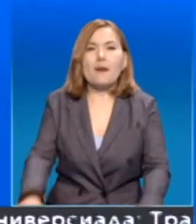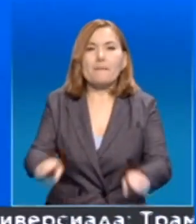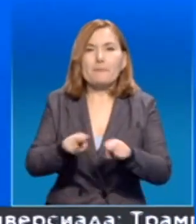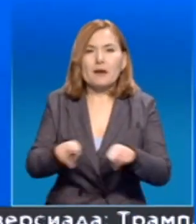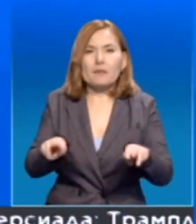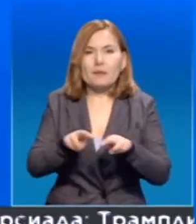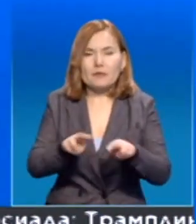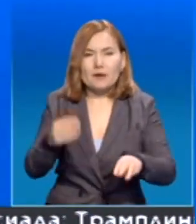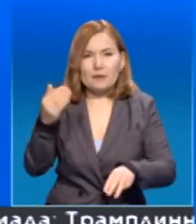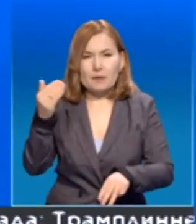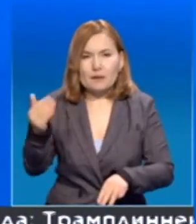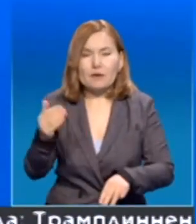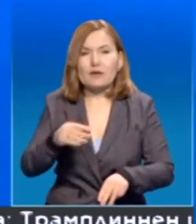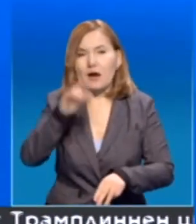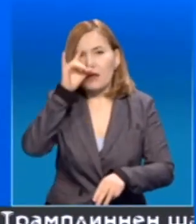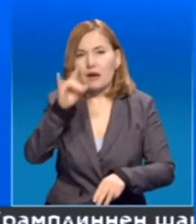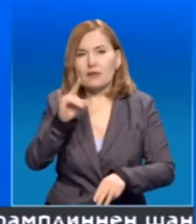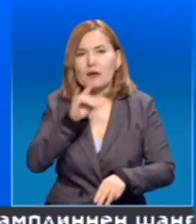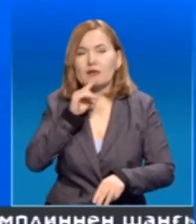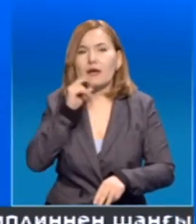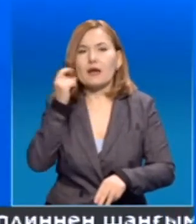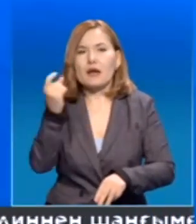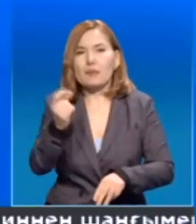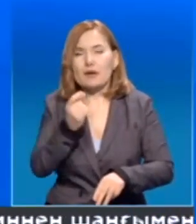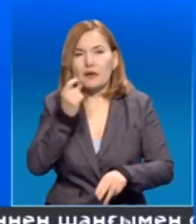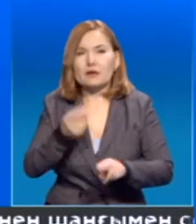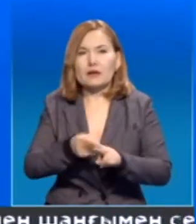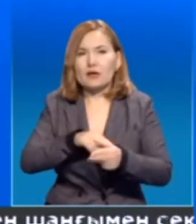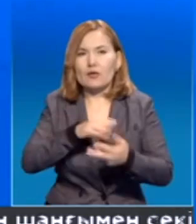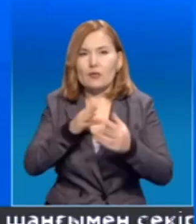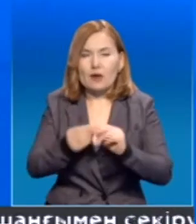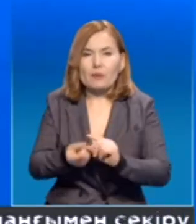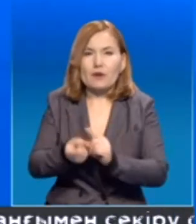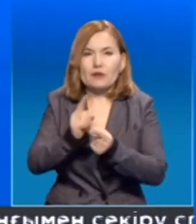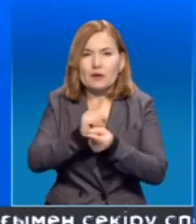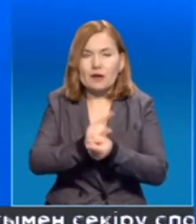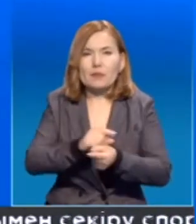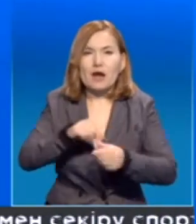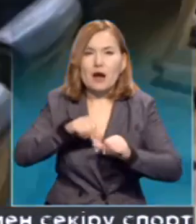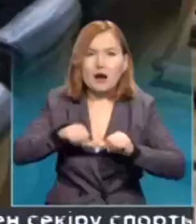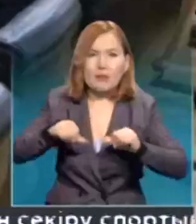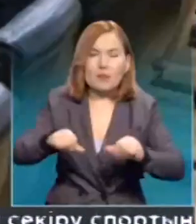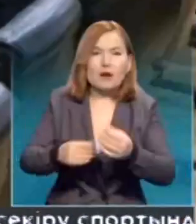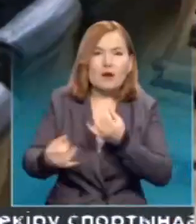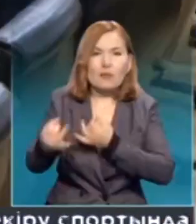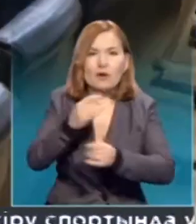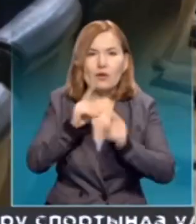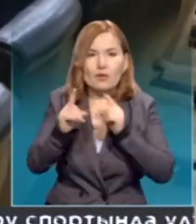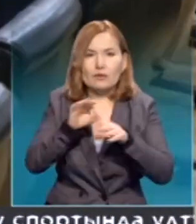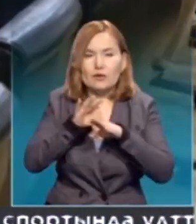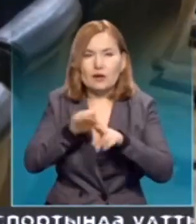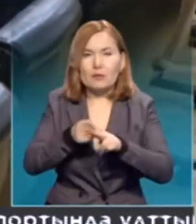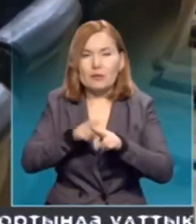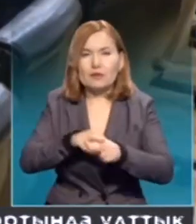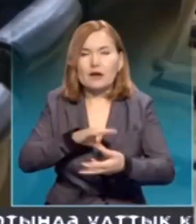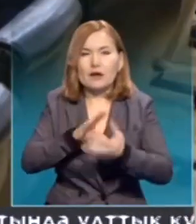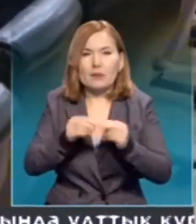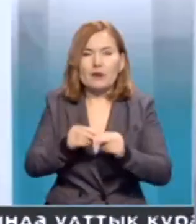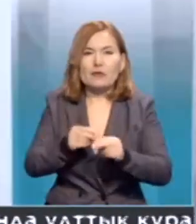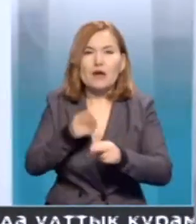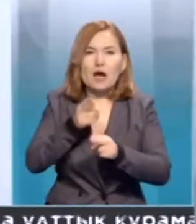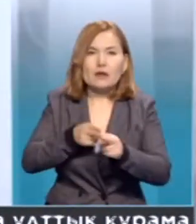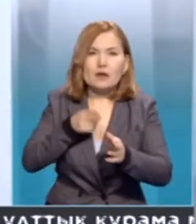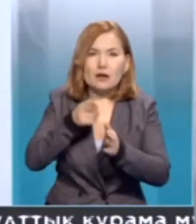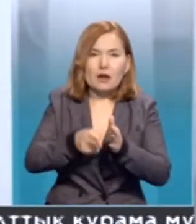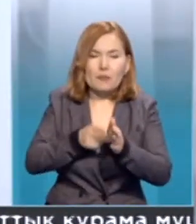Жалғастырамыз. Премьер-министр Әлихан Смайылов Қазақстан экономикасын демонополизациялау жөніндегі комиссияның кезекті отырысын өткізді. Онда теміржол